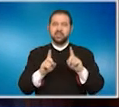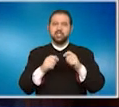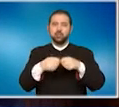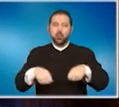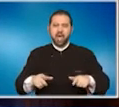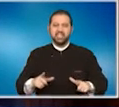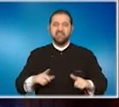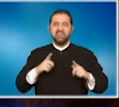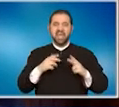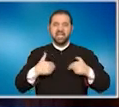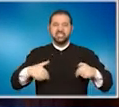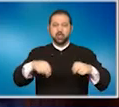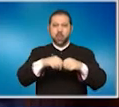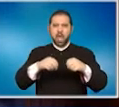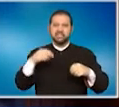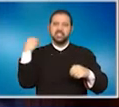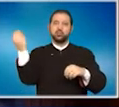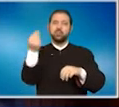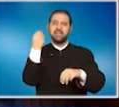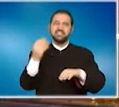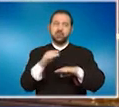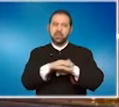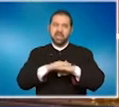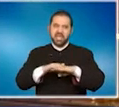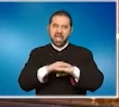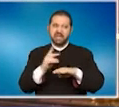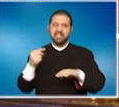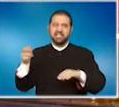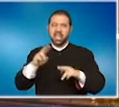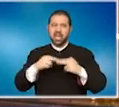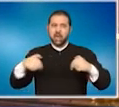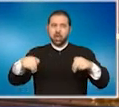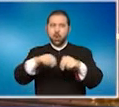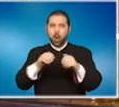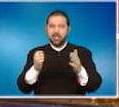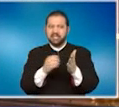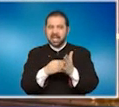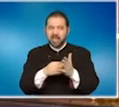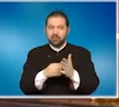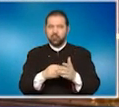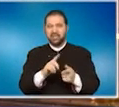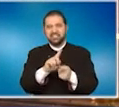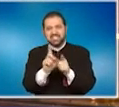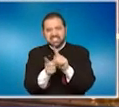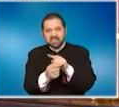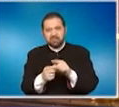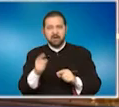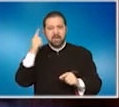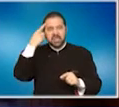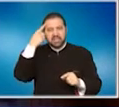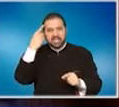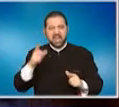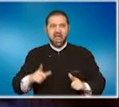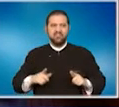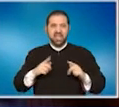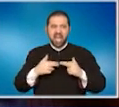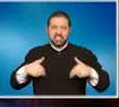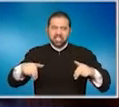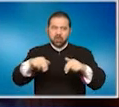măsura evenimentului trăit, nu te vindeci și nu te redescoperi și nu poți să pui în cap un început bun vieții